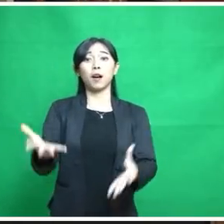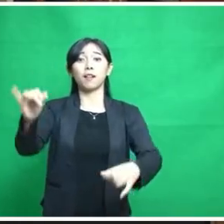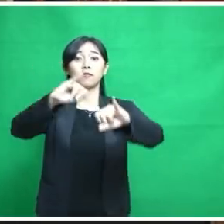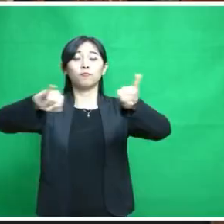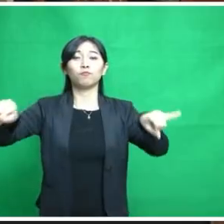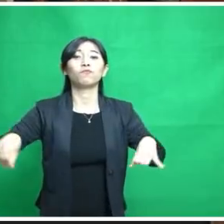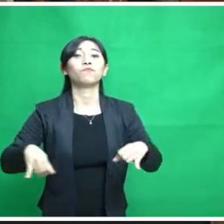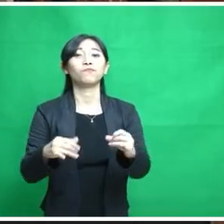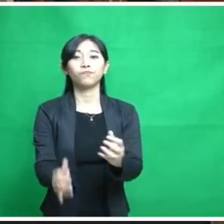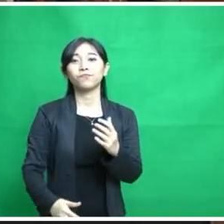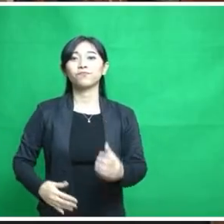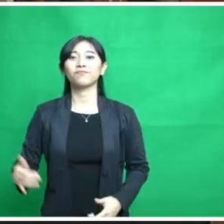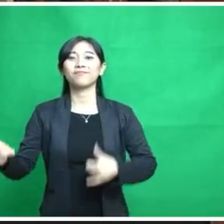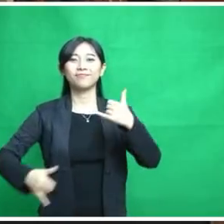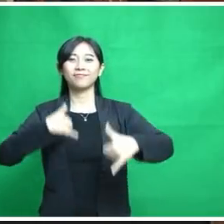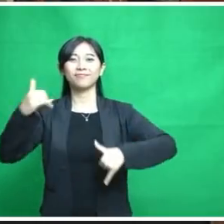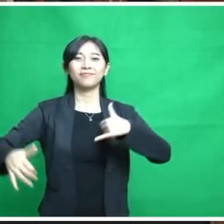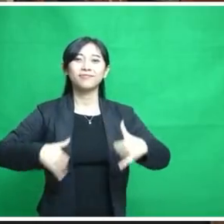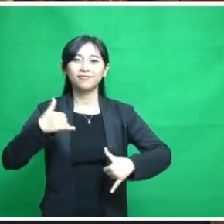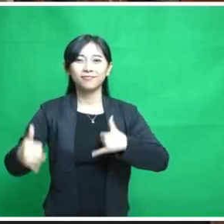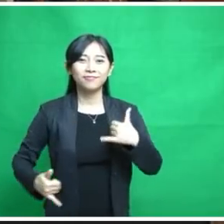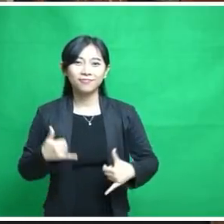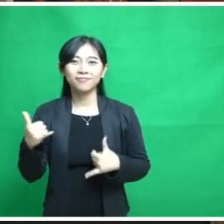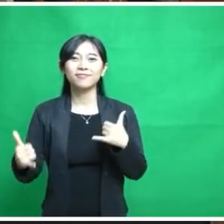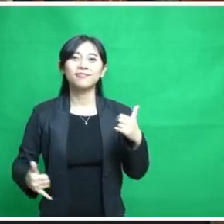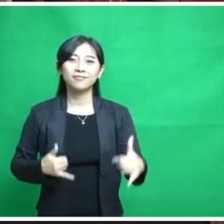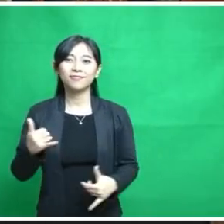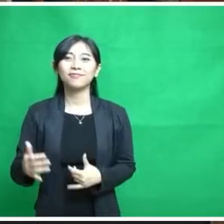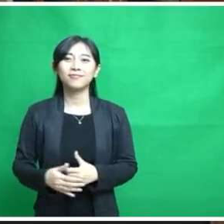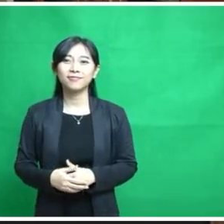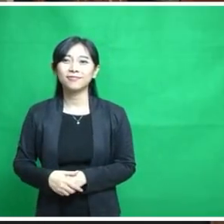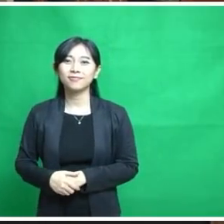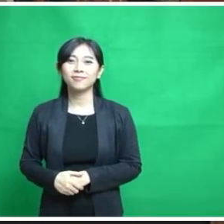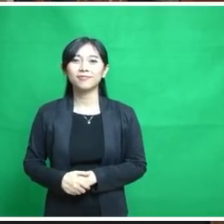biarlah banyak pula bersuka cita.